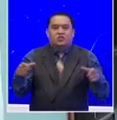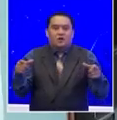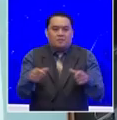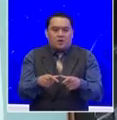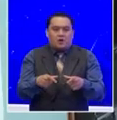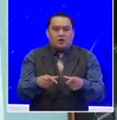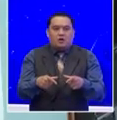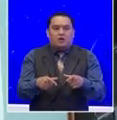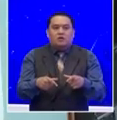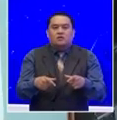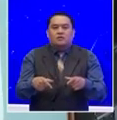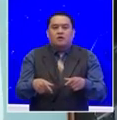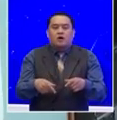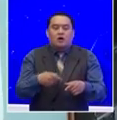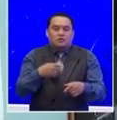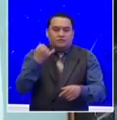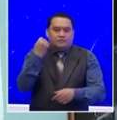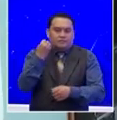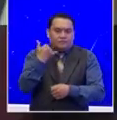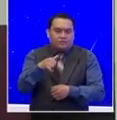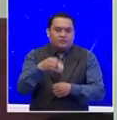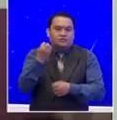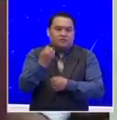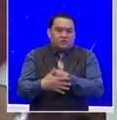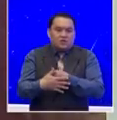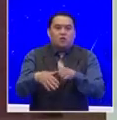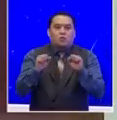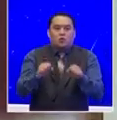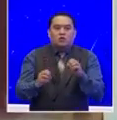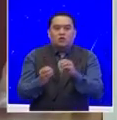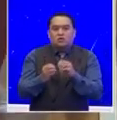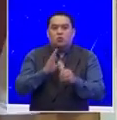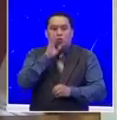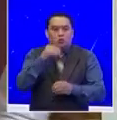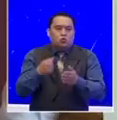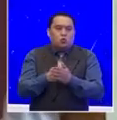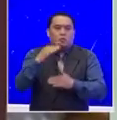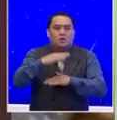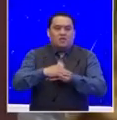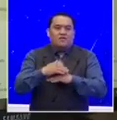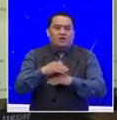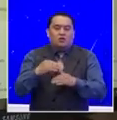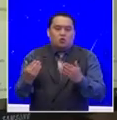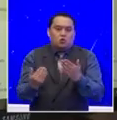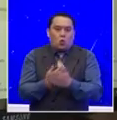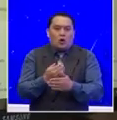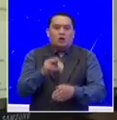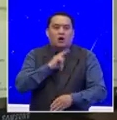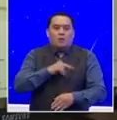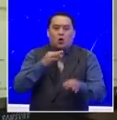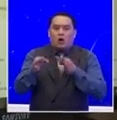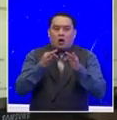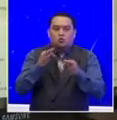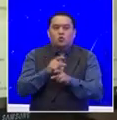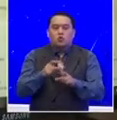девушка переквалифицировалась в оператора колл-центра. Каждый день с 10 утра до 5 вечера в режиме нон-стоп она